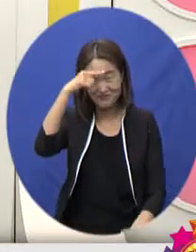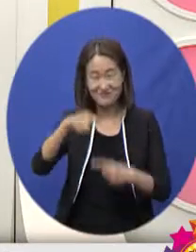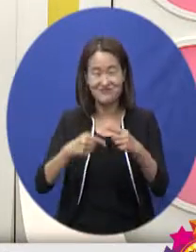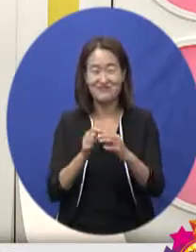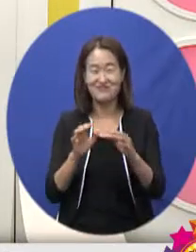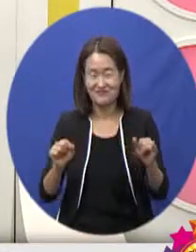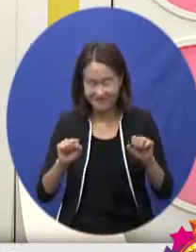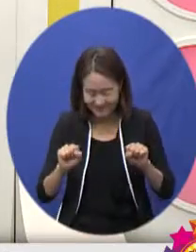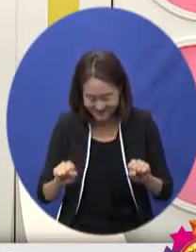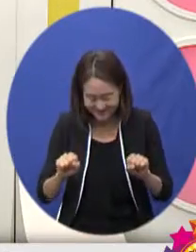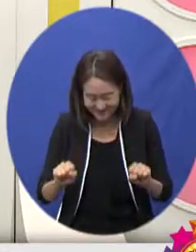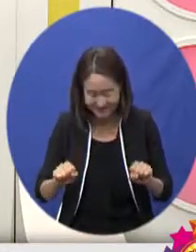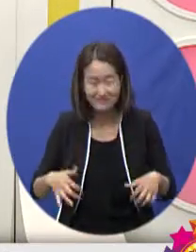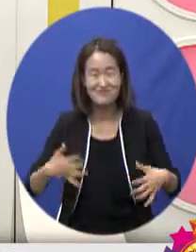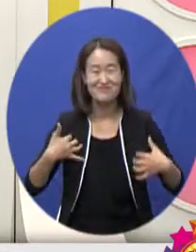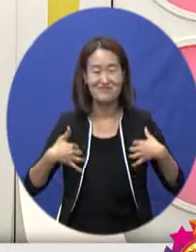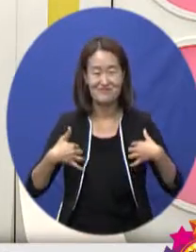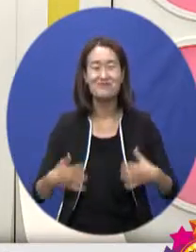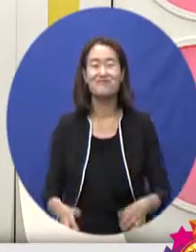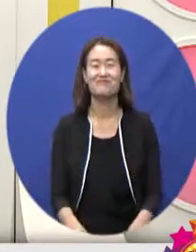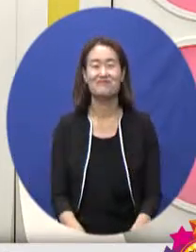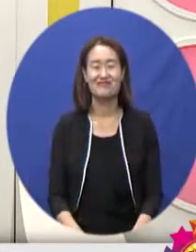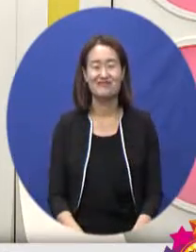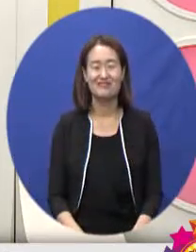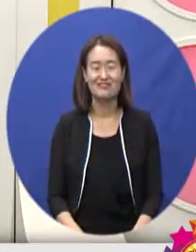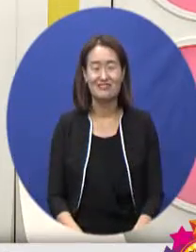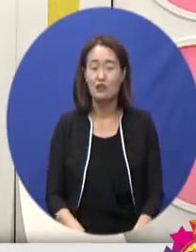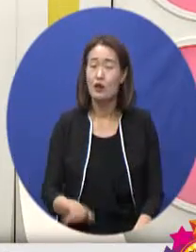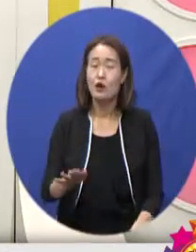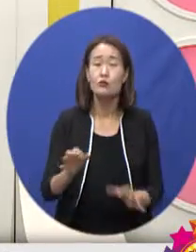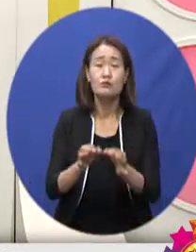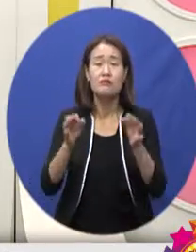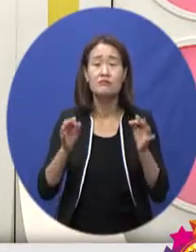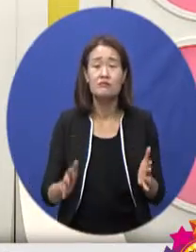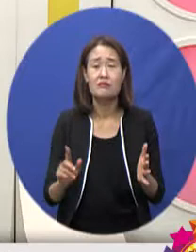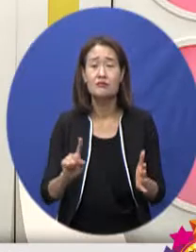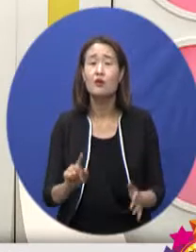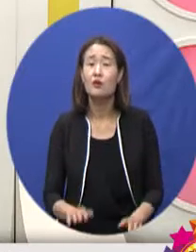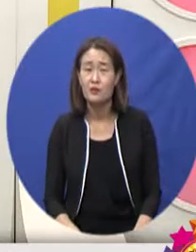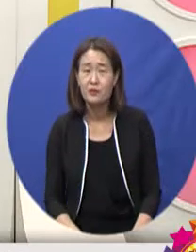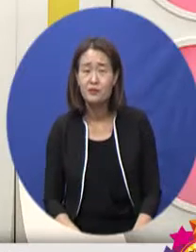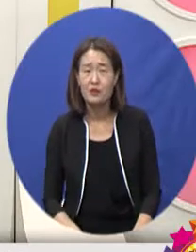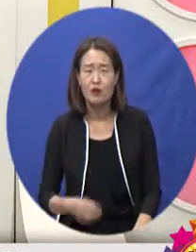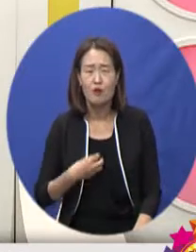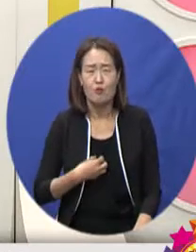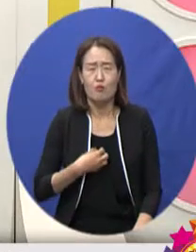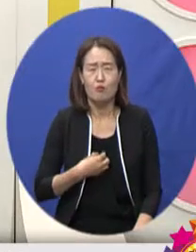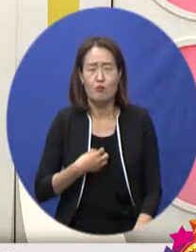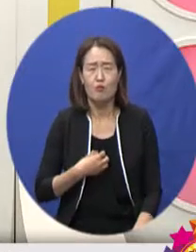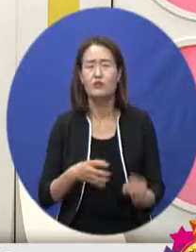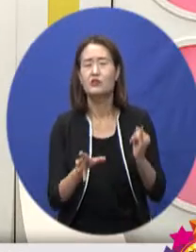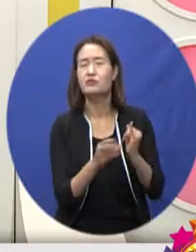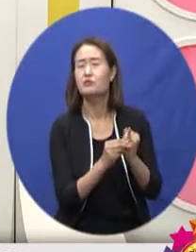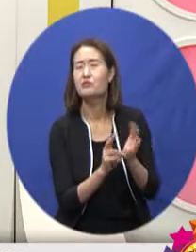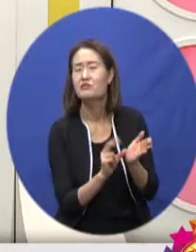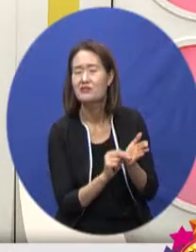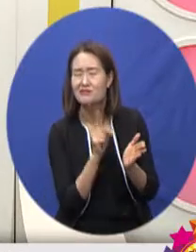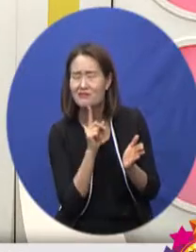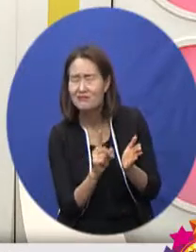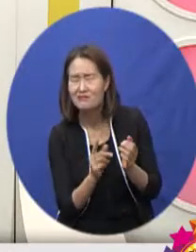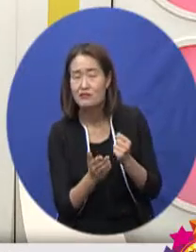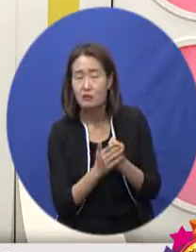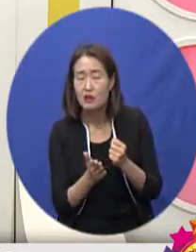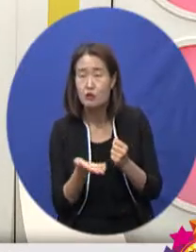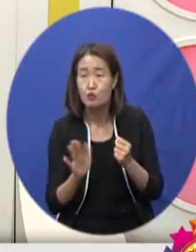수화 통역사님 소개해드립니다. 네. 그래, 어땠어요? 요즘에 좀 네. 입덧이 심하다 그래서 걱정 많이 했어요. 요즘에